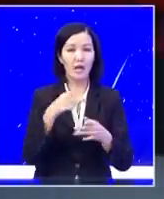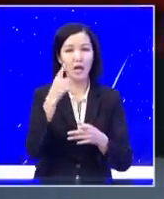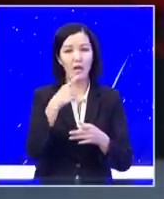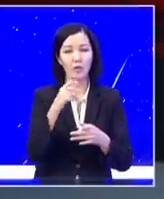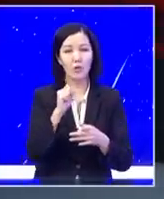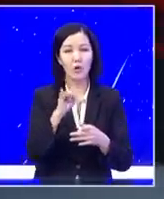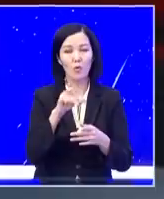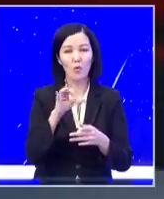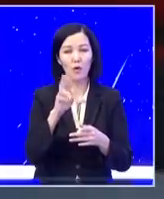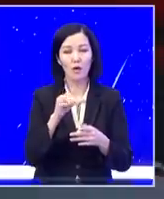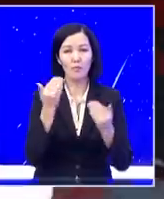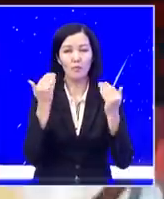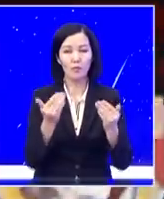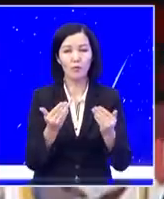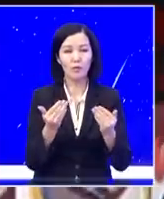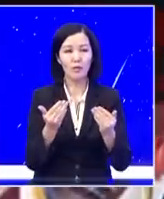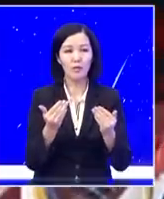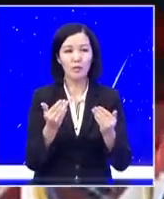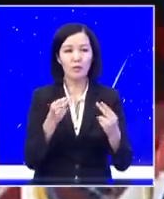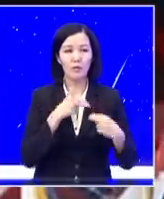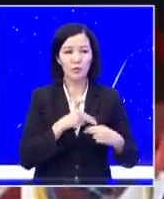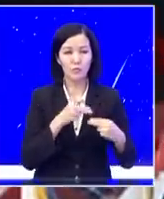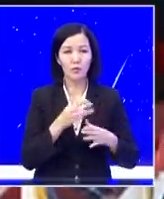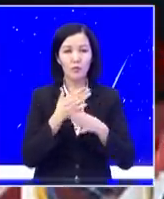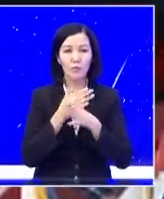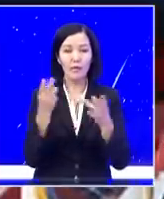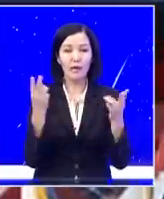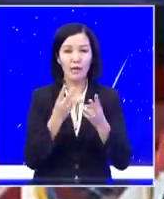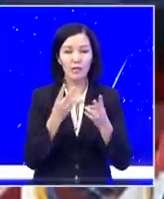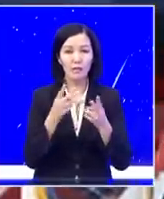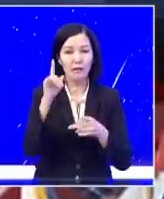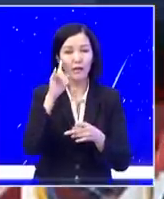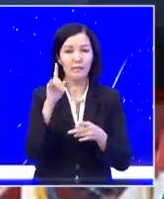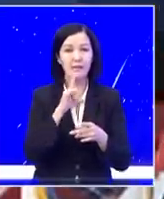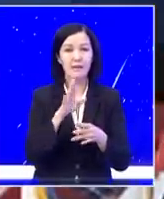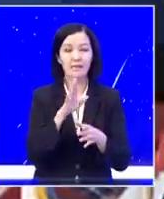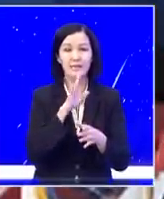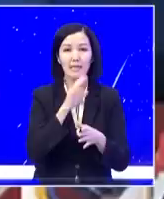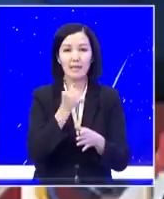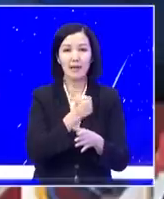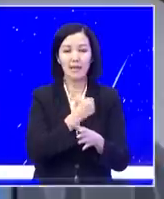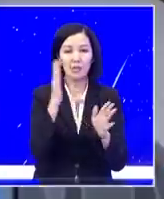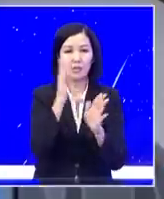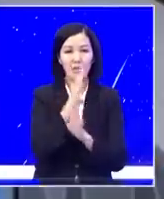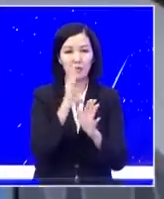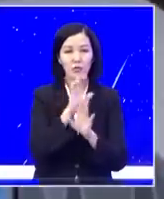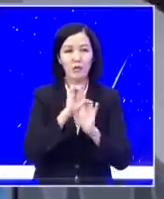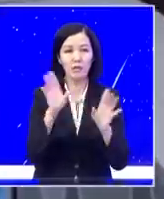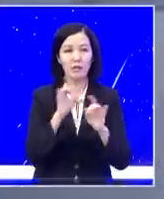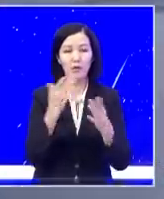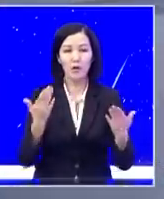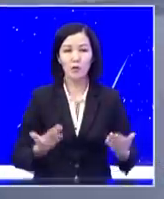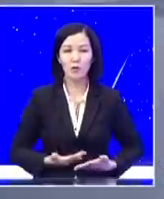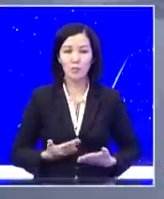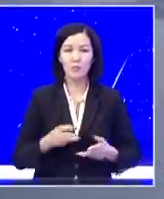бүгін сыртқа жұмыс деп барып, күндікке тап болған қазақ қыздарының аянышты тағдыры туралы айтамыз. Тұрмыс